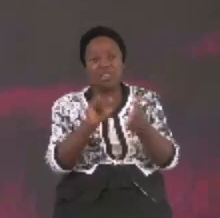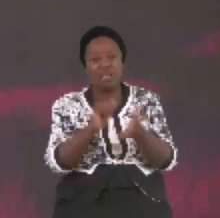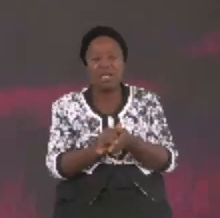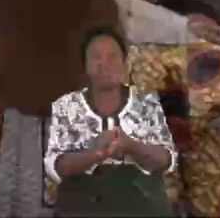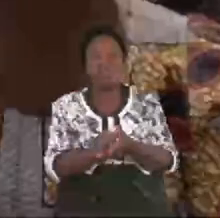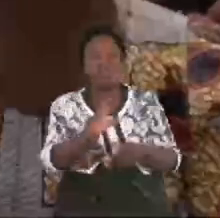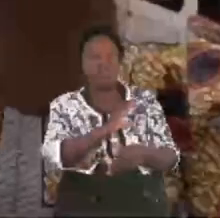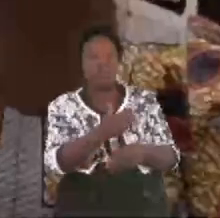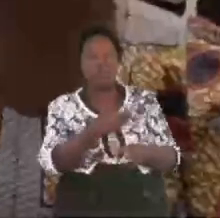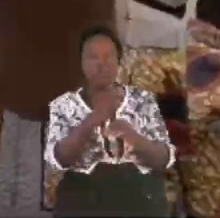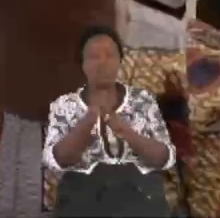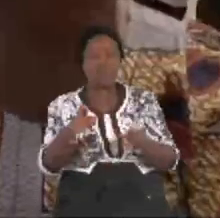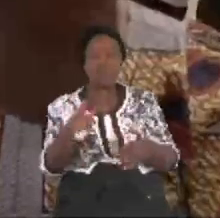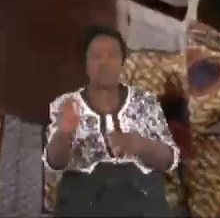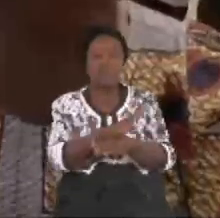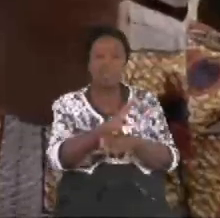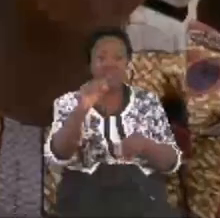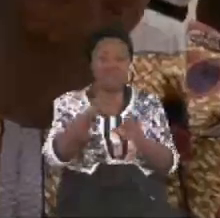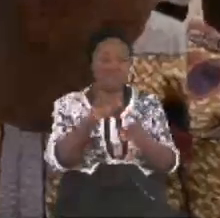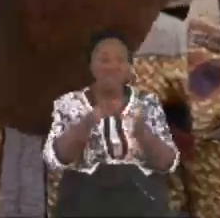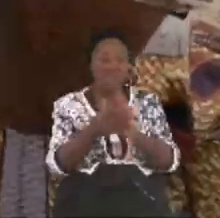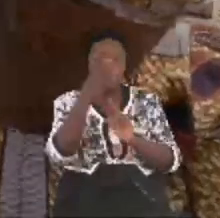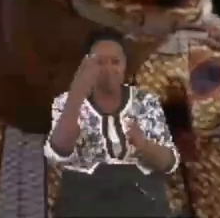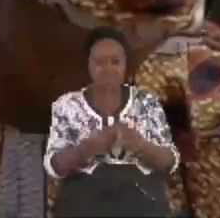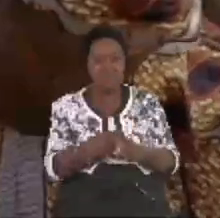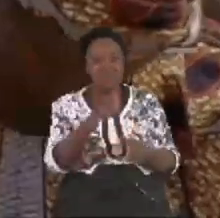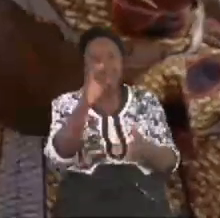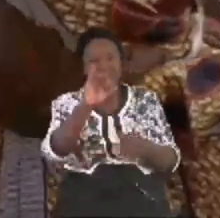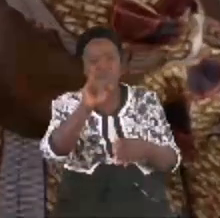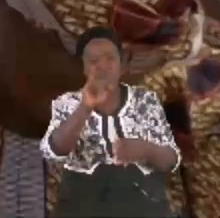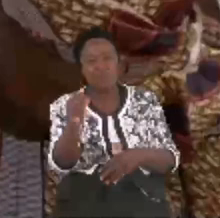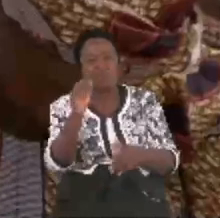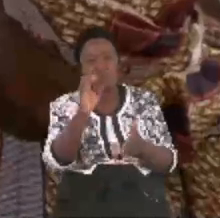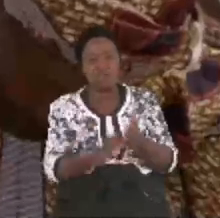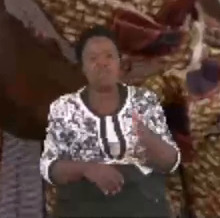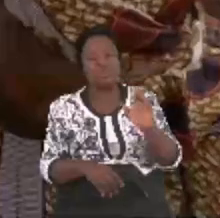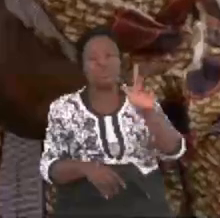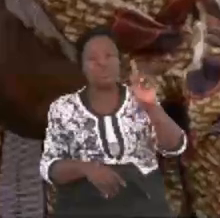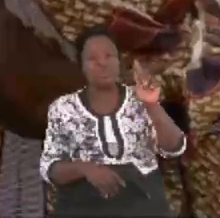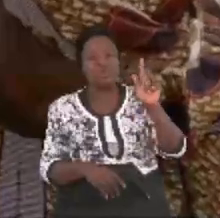l'affaire, l'œuvre du gain des âmes au nom de Jésus. Chapitre 21, Jean 21.